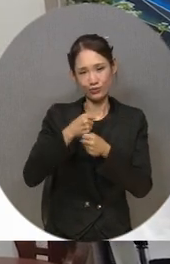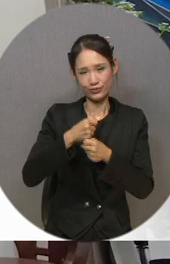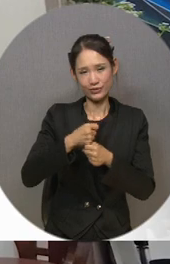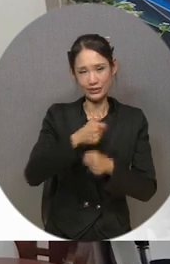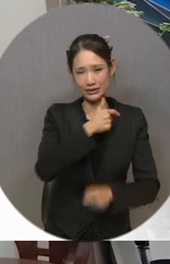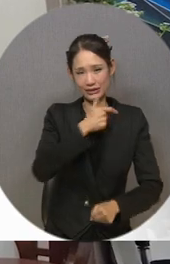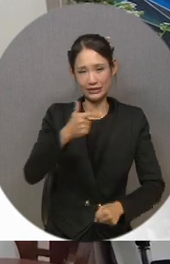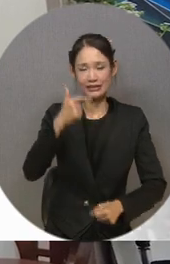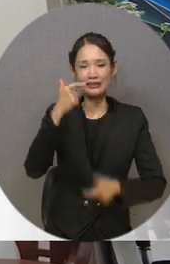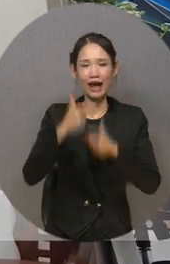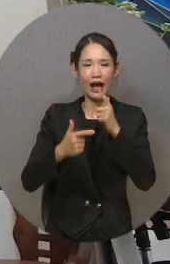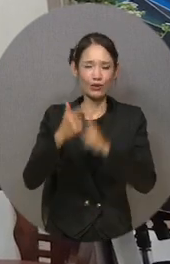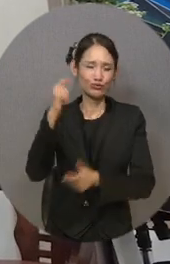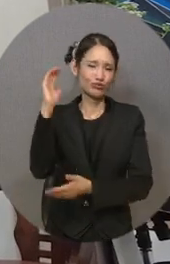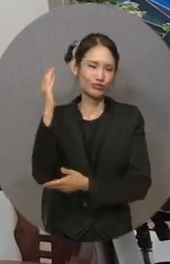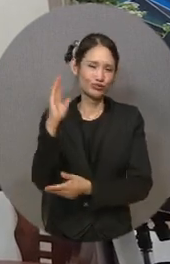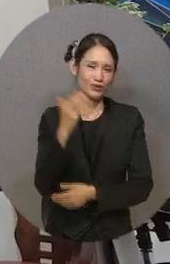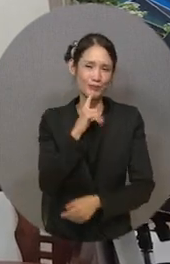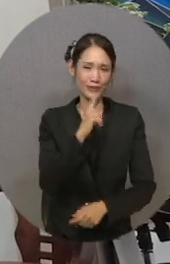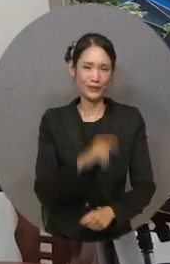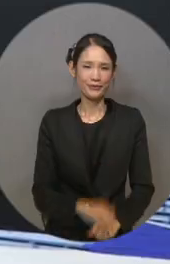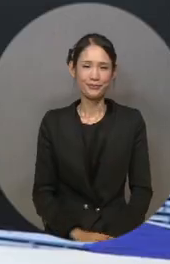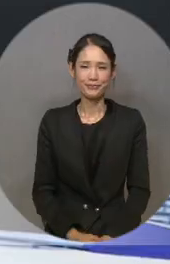나무가 된 작가입니다